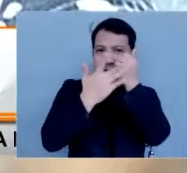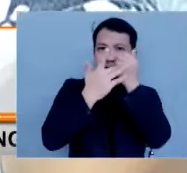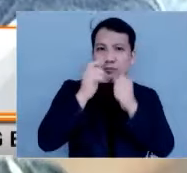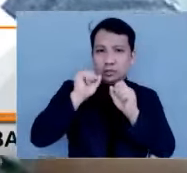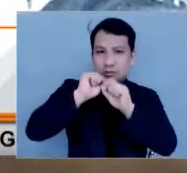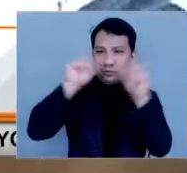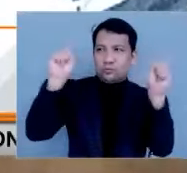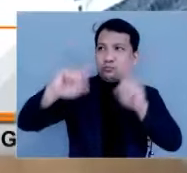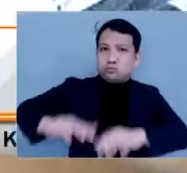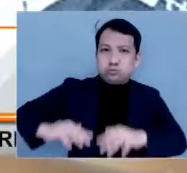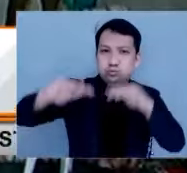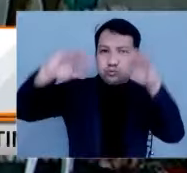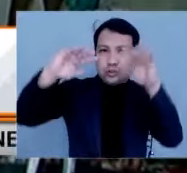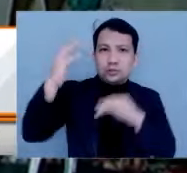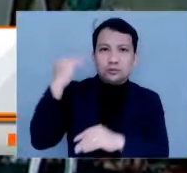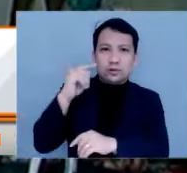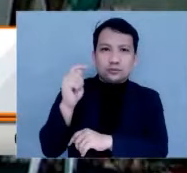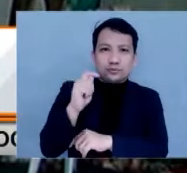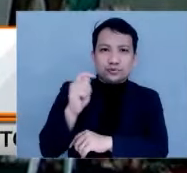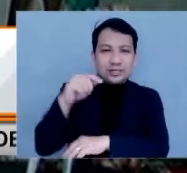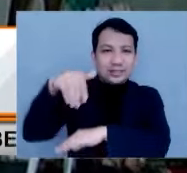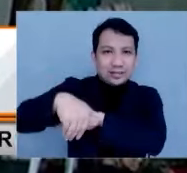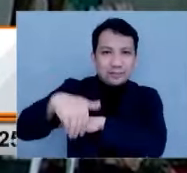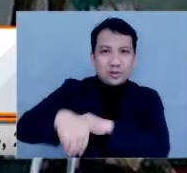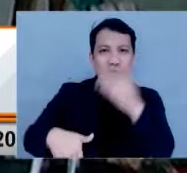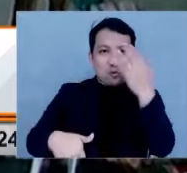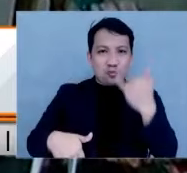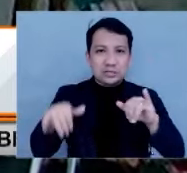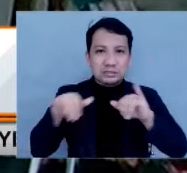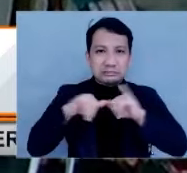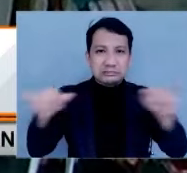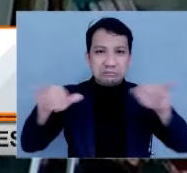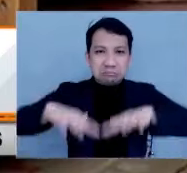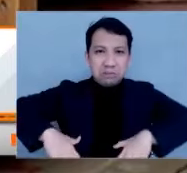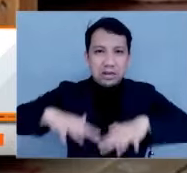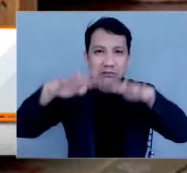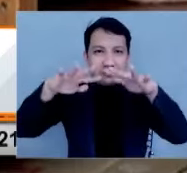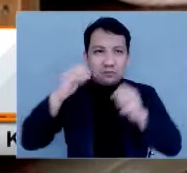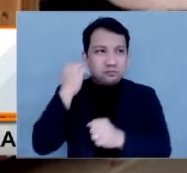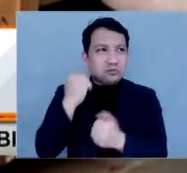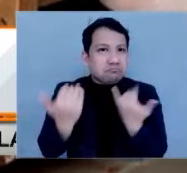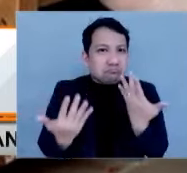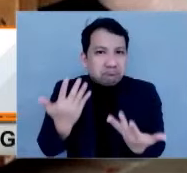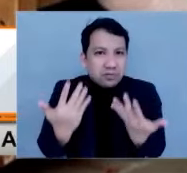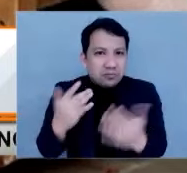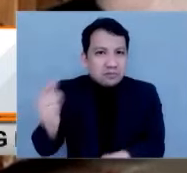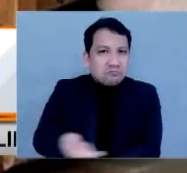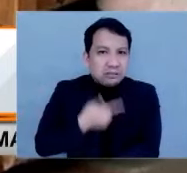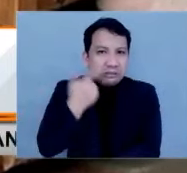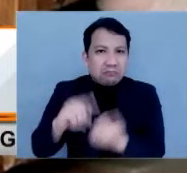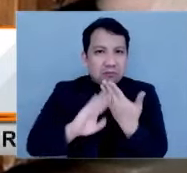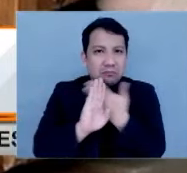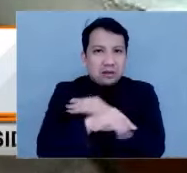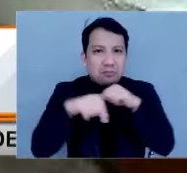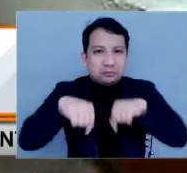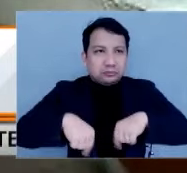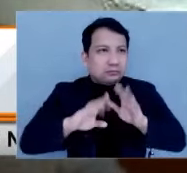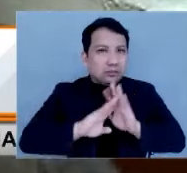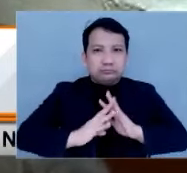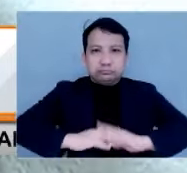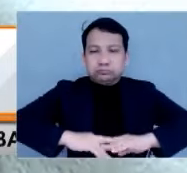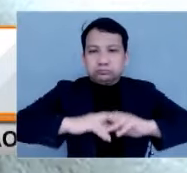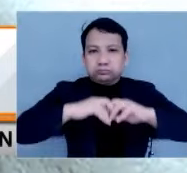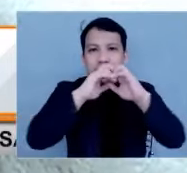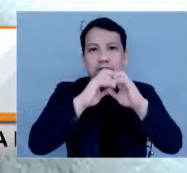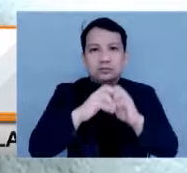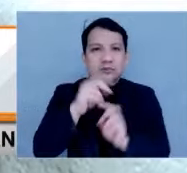baha noong Martes ng gabi Dahil baha pa rin na maraming lugar dito posibleng matagalan pa raw bago sila makabangon m buwan